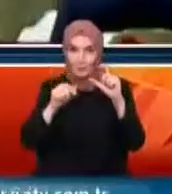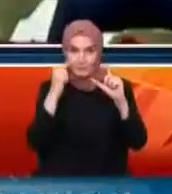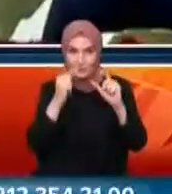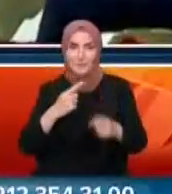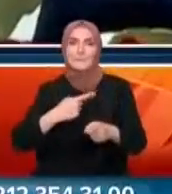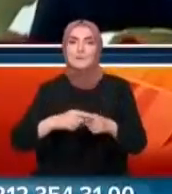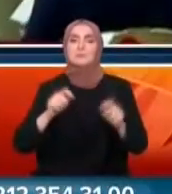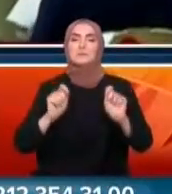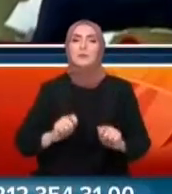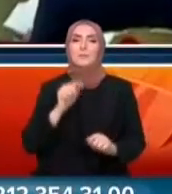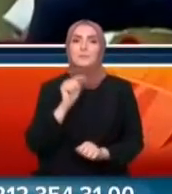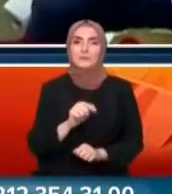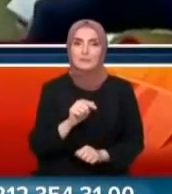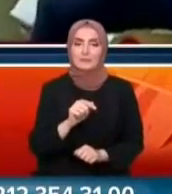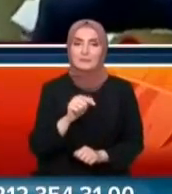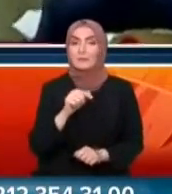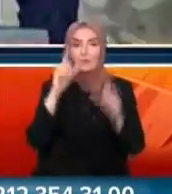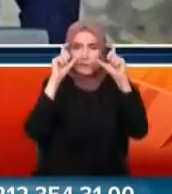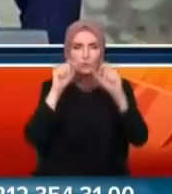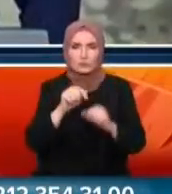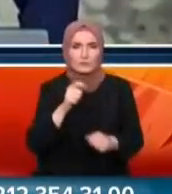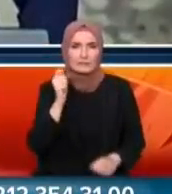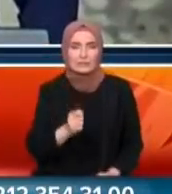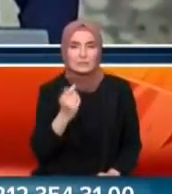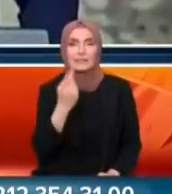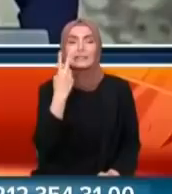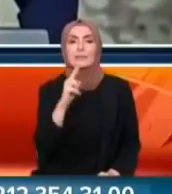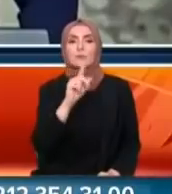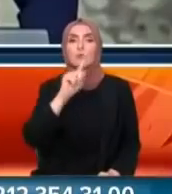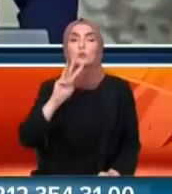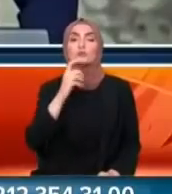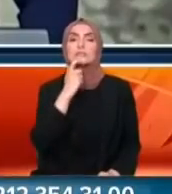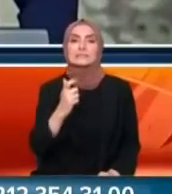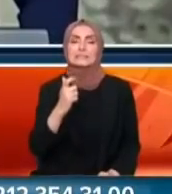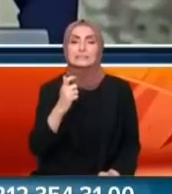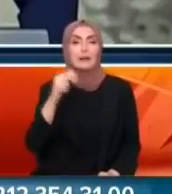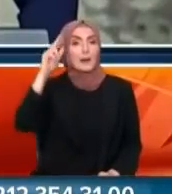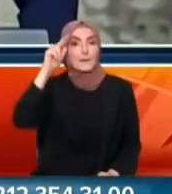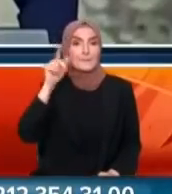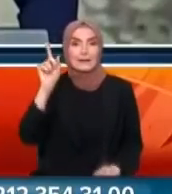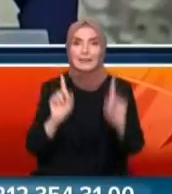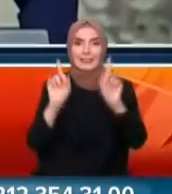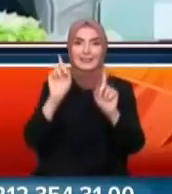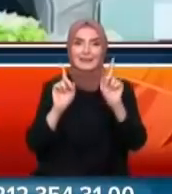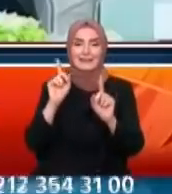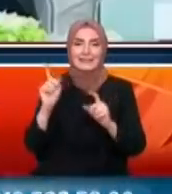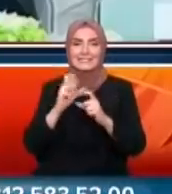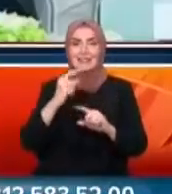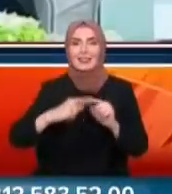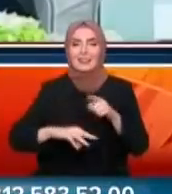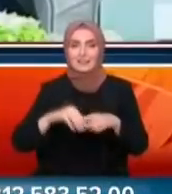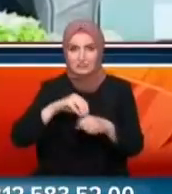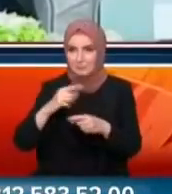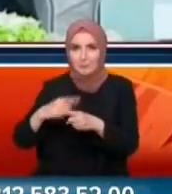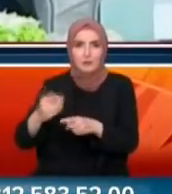Fotoğraf 2013 yılında Amerikan donanmasının internet sitesinde yayınlanmıştı. Mısır ordusu fotoğrafı aldı, Mısır'a